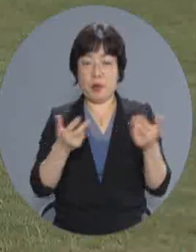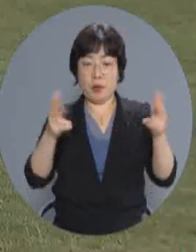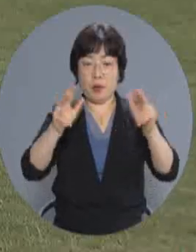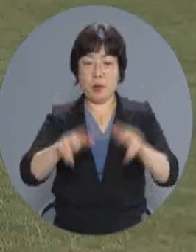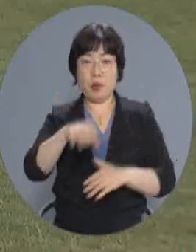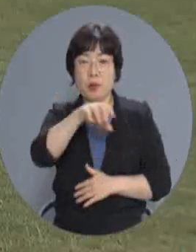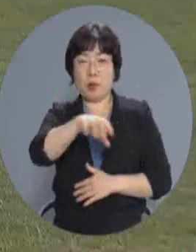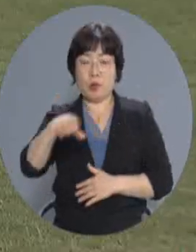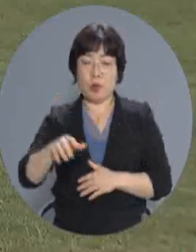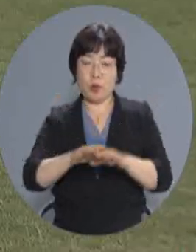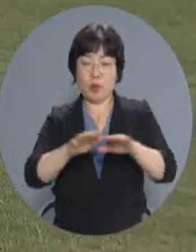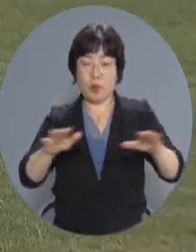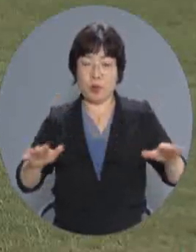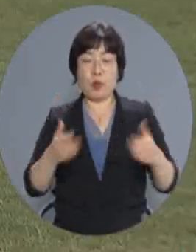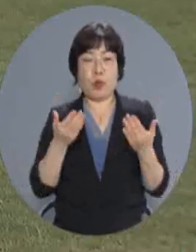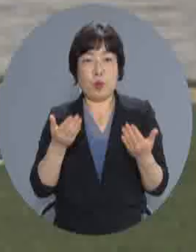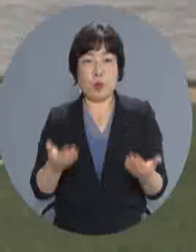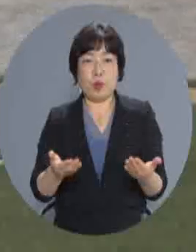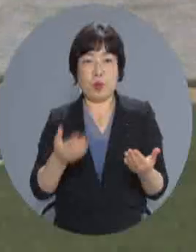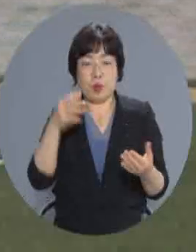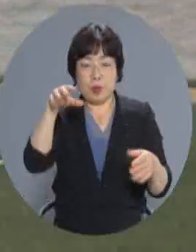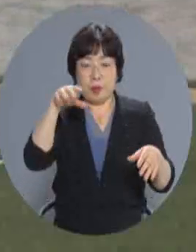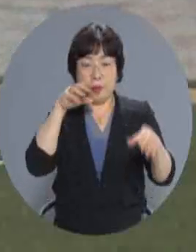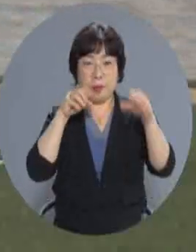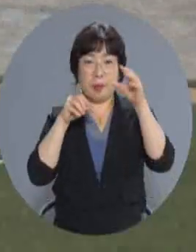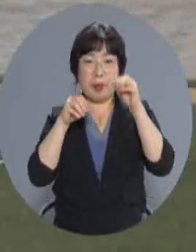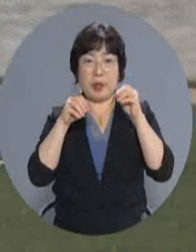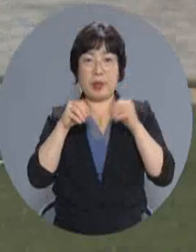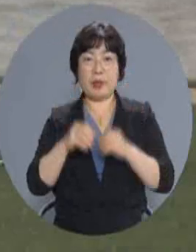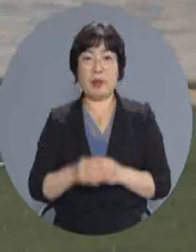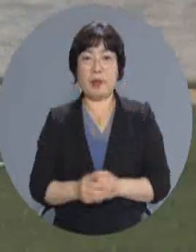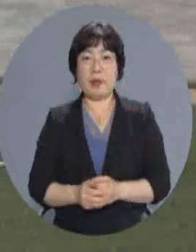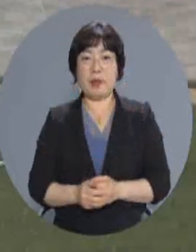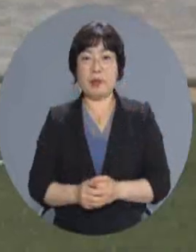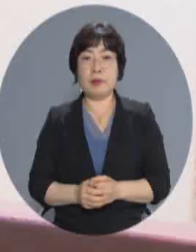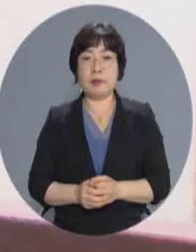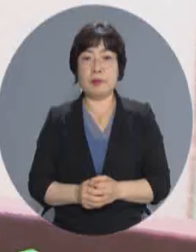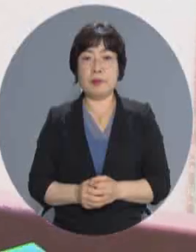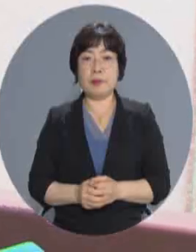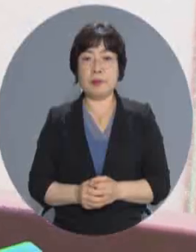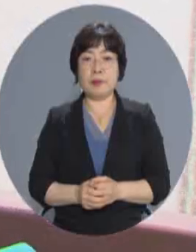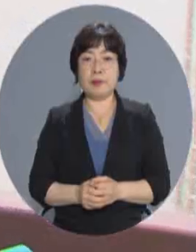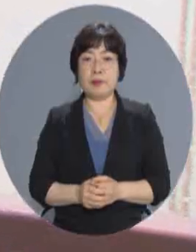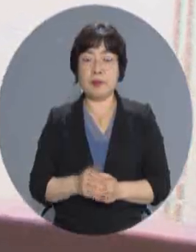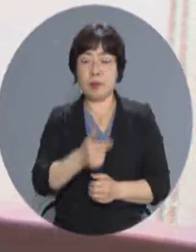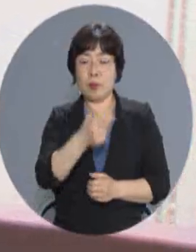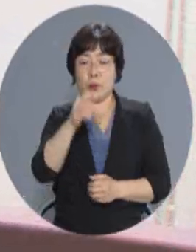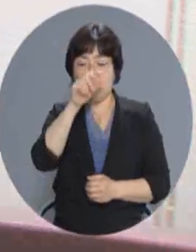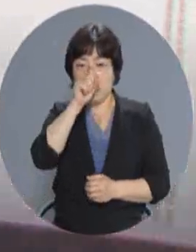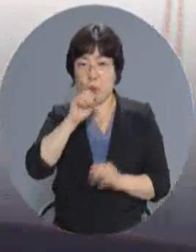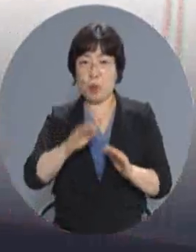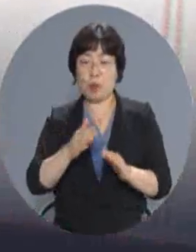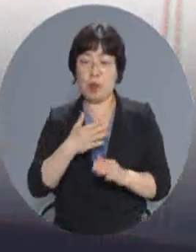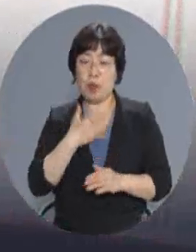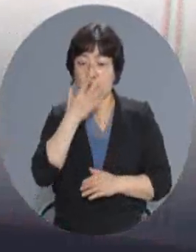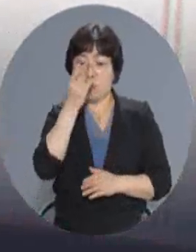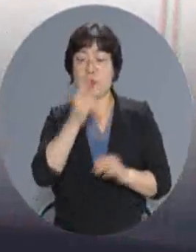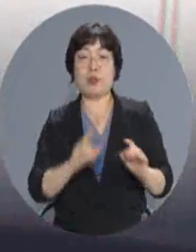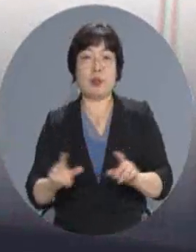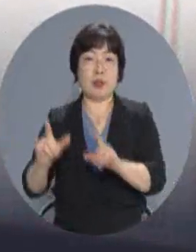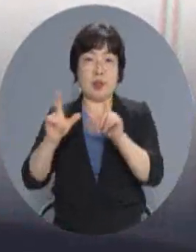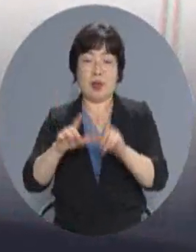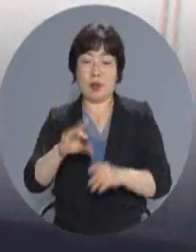광장에서는 돗자리를 펴고 휴식하는 시민들을 쉽게 찾아볼 수 있습니다. 진짜 너무 좋아요. 오늘 진짜 처음 왔거든요. 우리